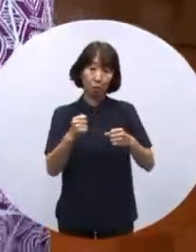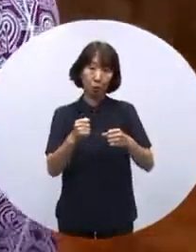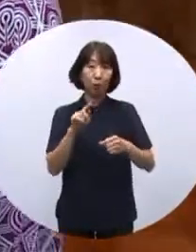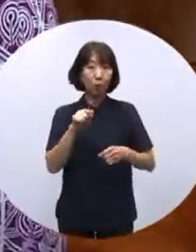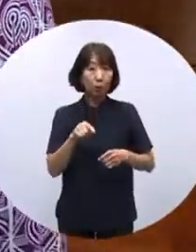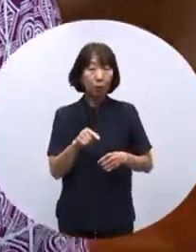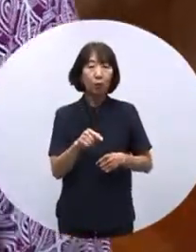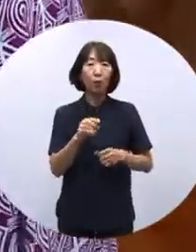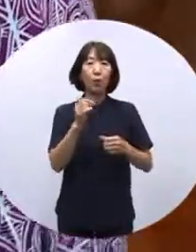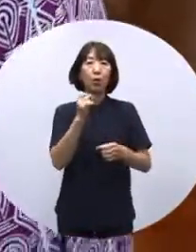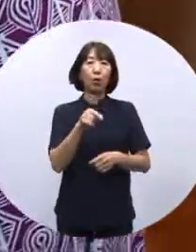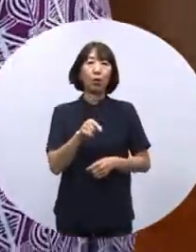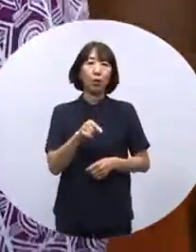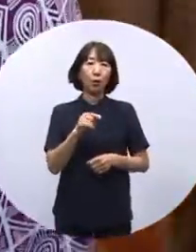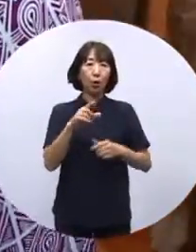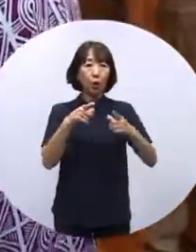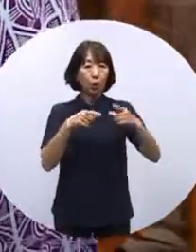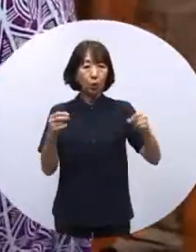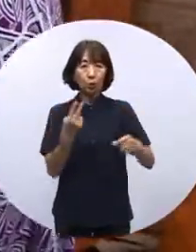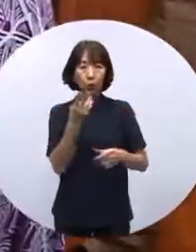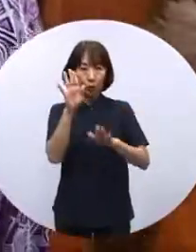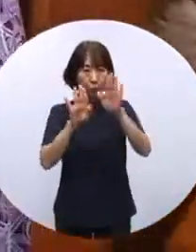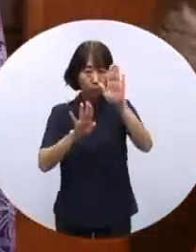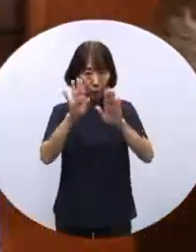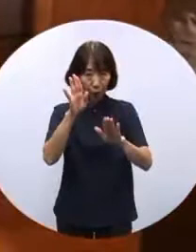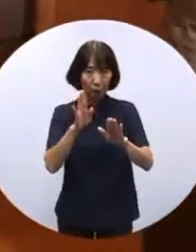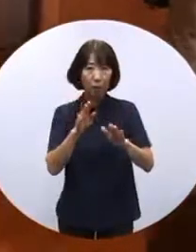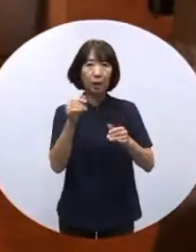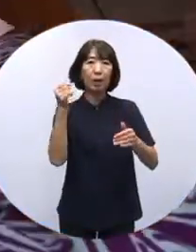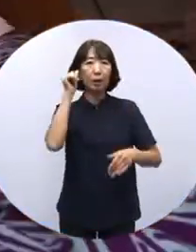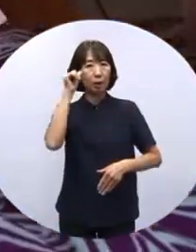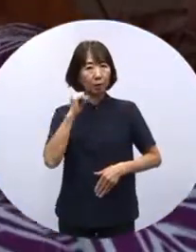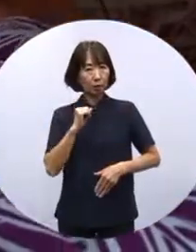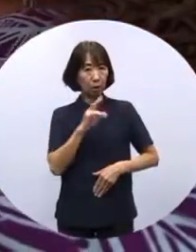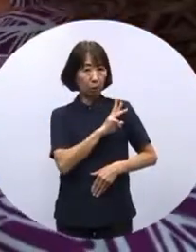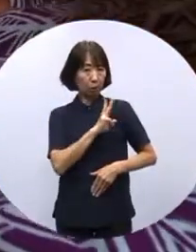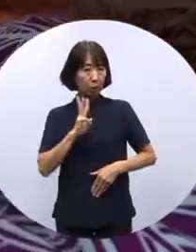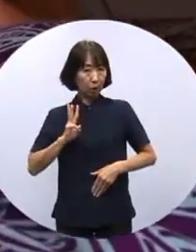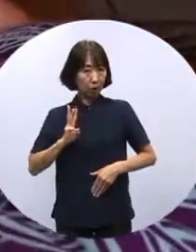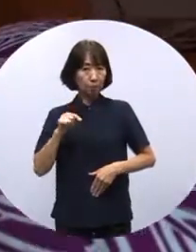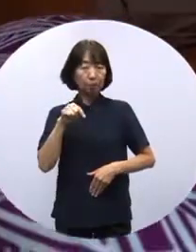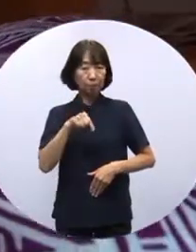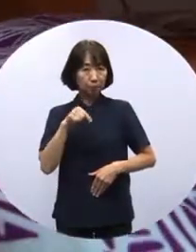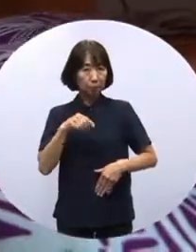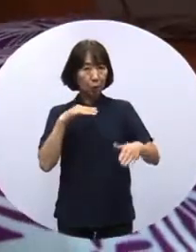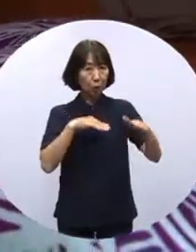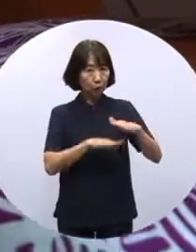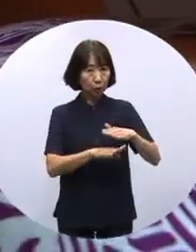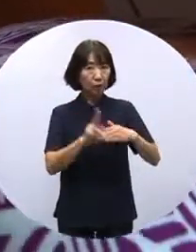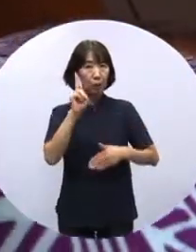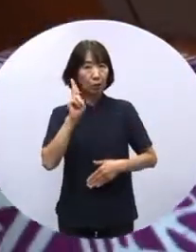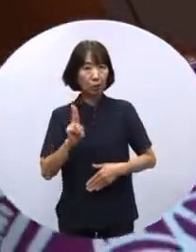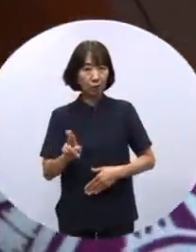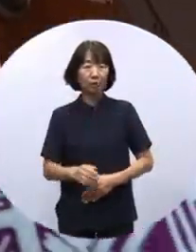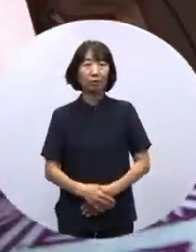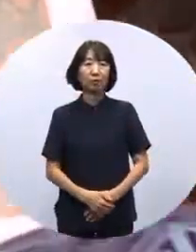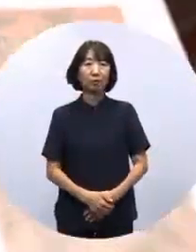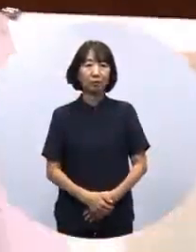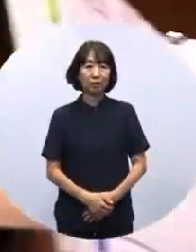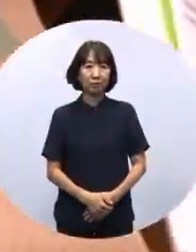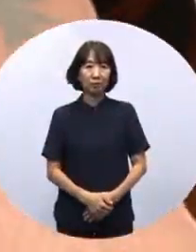な作品を日本の風土になじませるために、3日間、茅ヶ崎市美術館で保存されていたそうです。